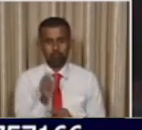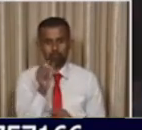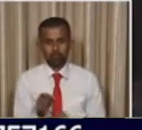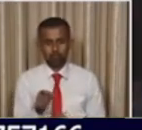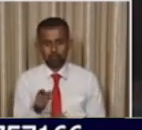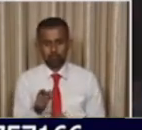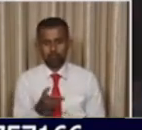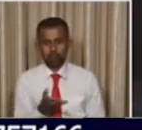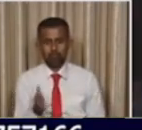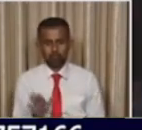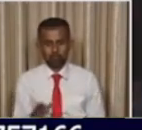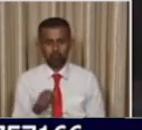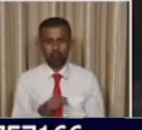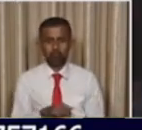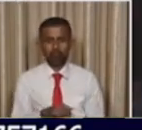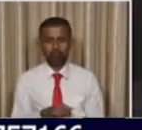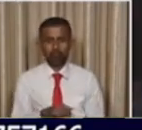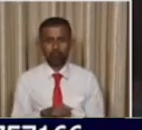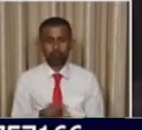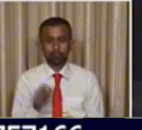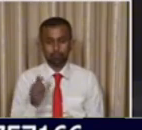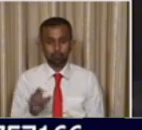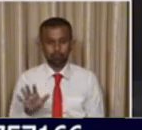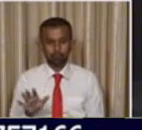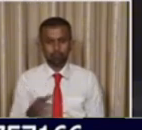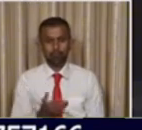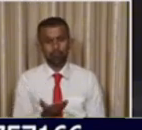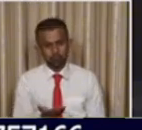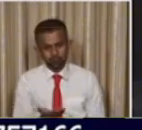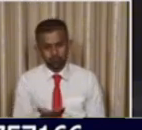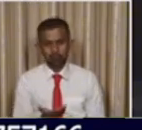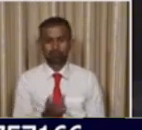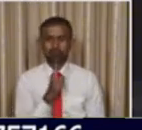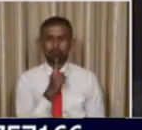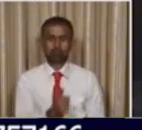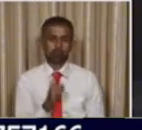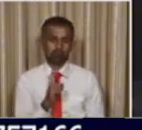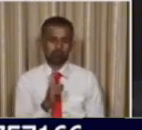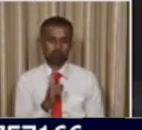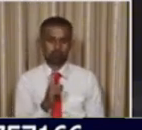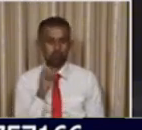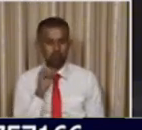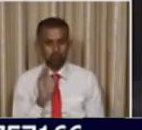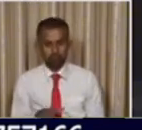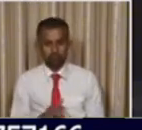தமிழ் இளையோர்களாலும் லண்டன் மாநகரிலே நடத்தப்பட்டது. பிரித்தானிய தமிழர் ஒன்றியத்தின் தமிழர்